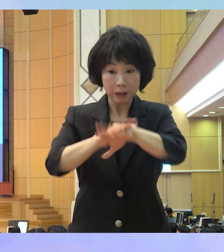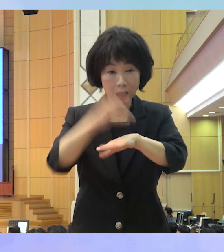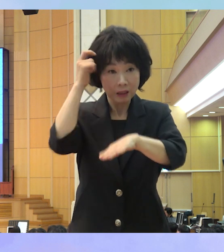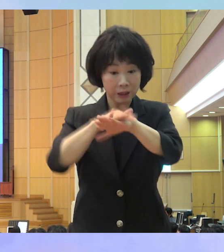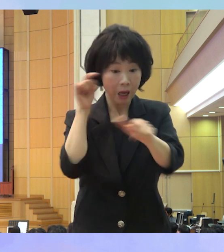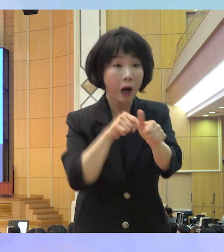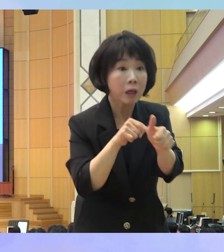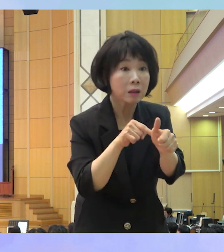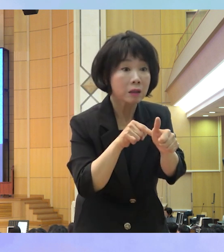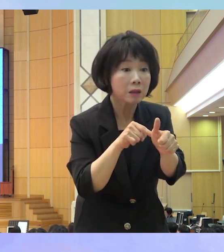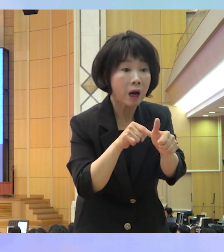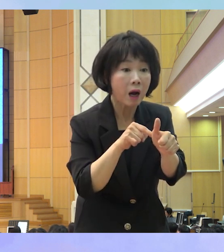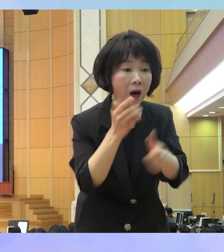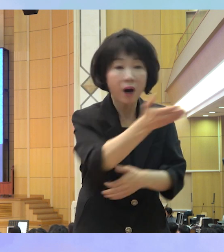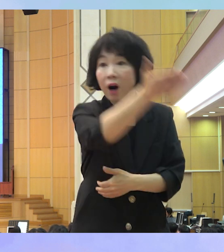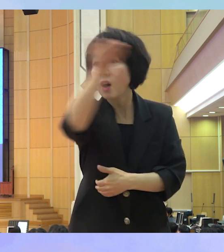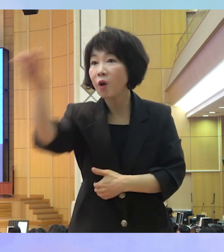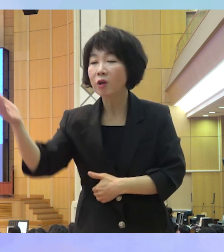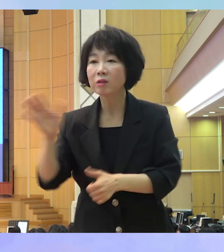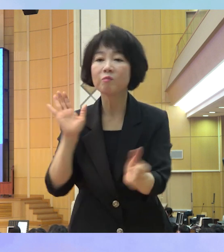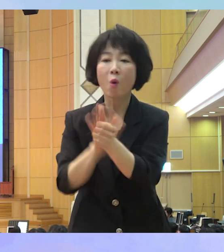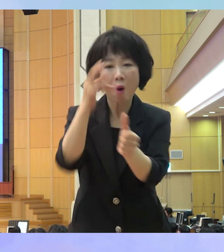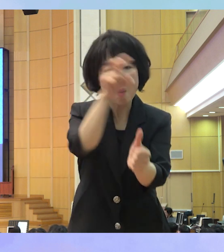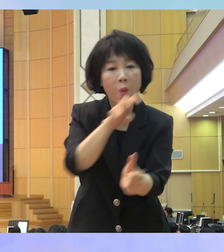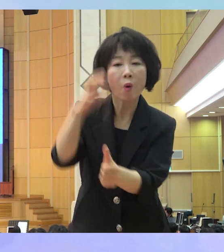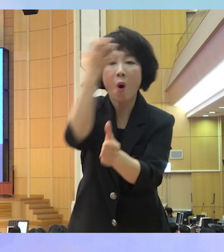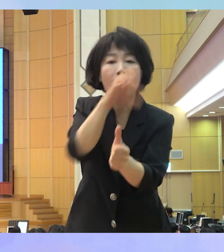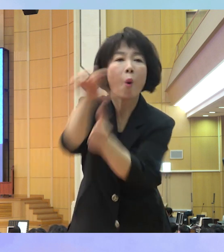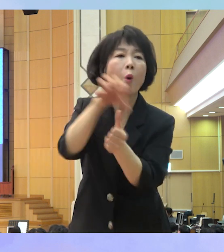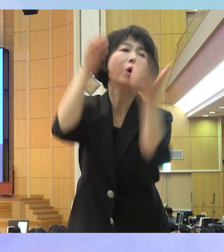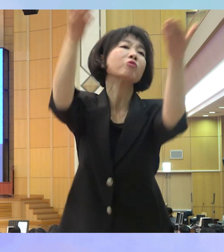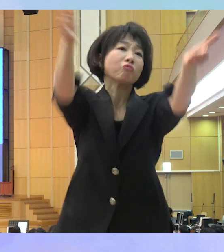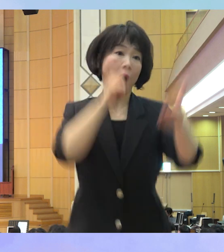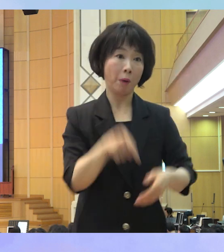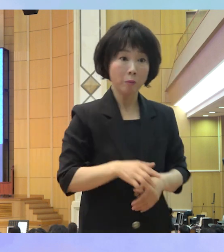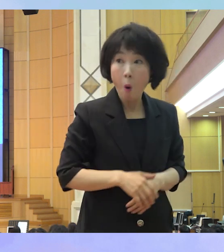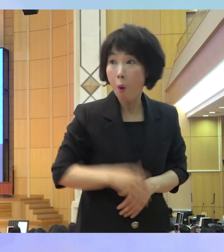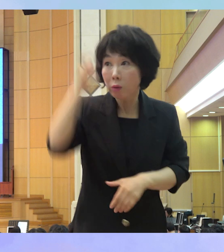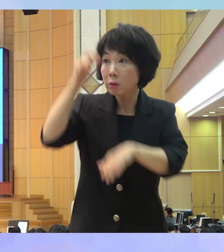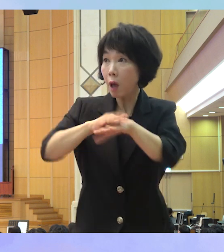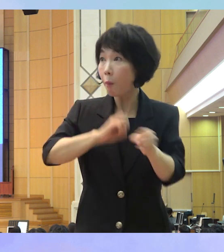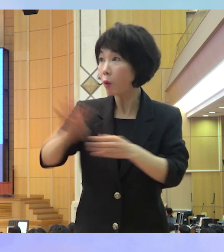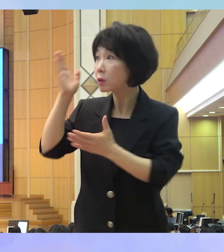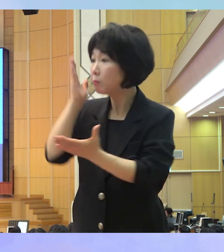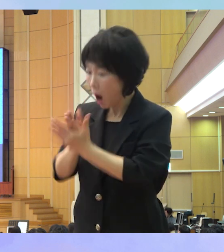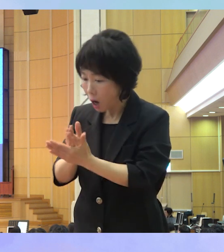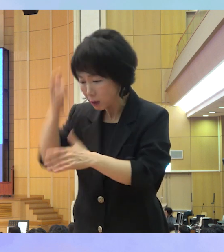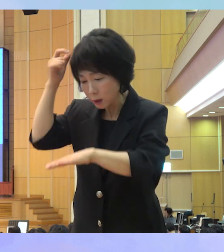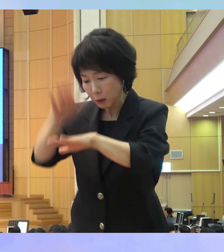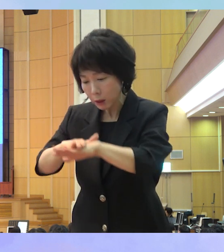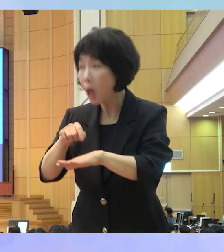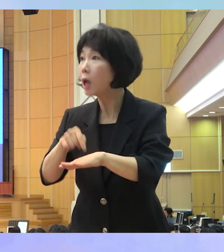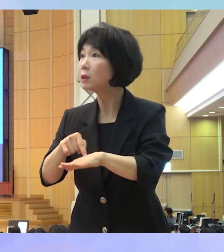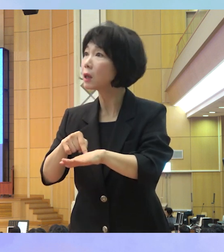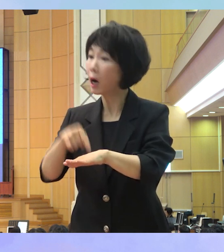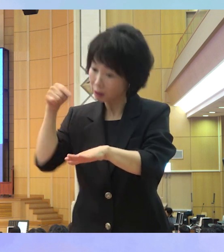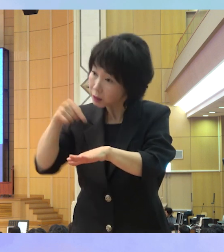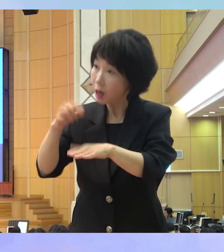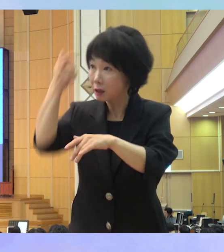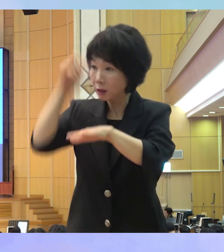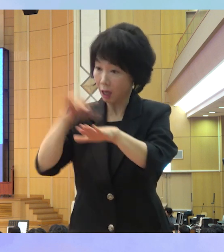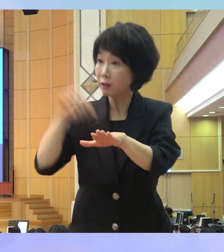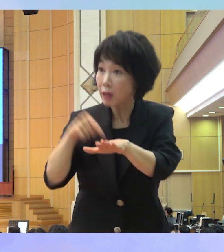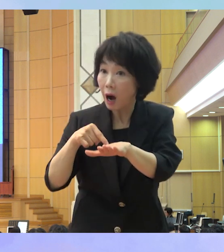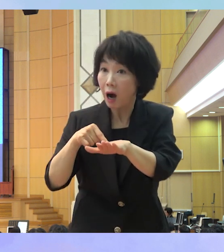그가 이렇게 얘기를 해요. 그가. 지혜를 버리지 마라 이렇게 얘기하면서 갑자기 그가로 이렇게